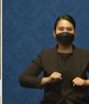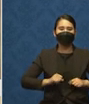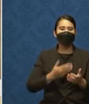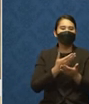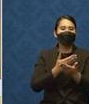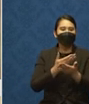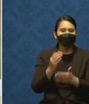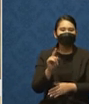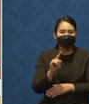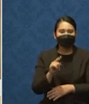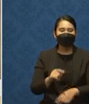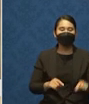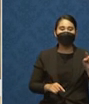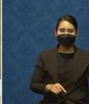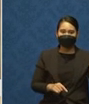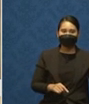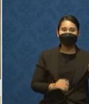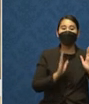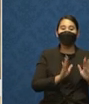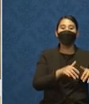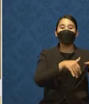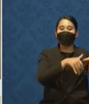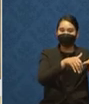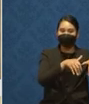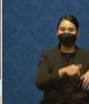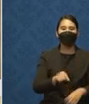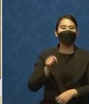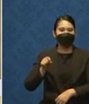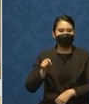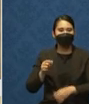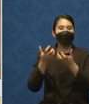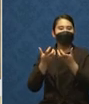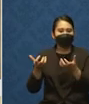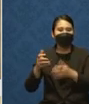ณจะเลือกฝั่งซ้ายก็คือประชาชนหรือคุณจะเลือกอาวุธสงครามคือฝั่งขวาครับ